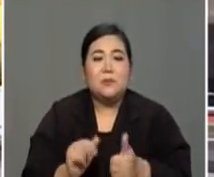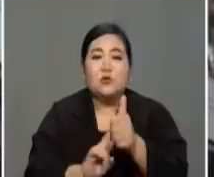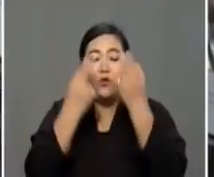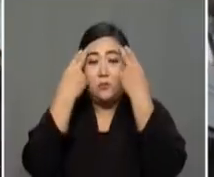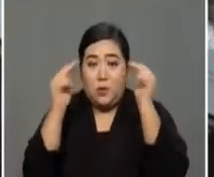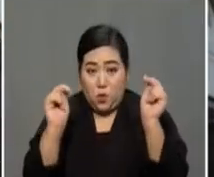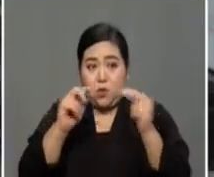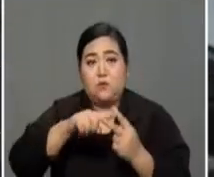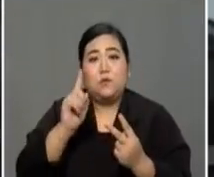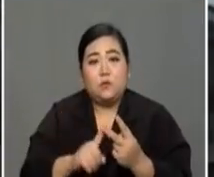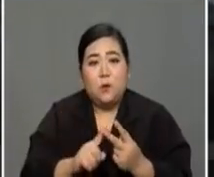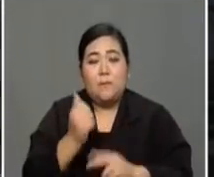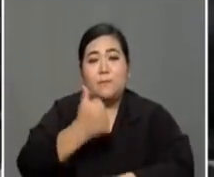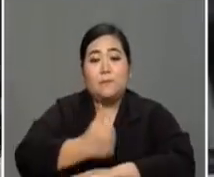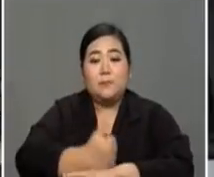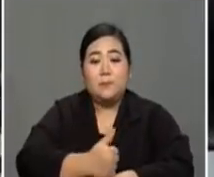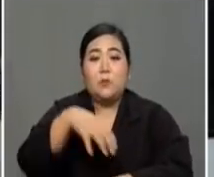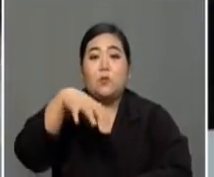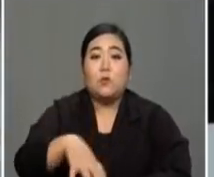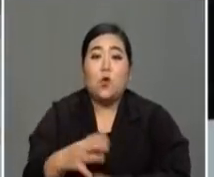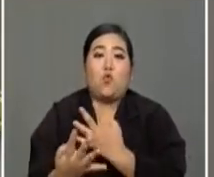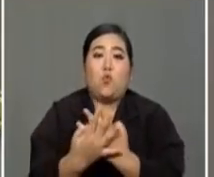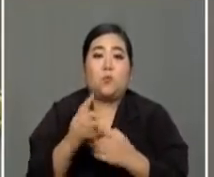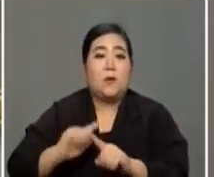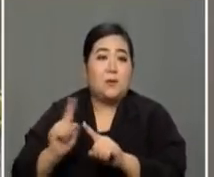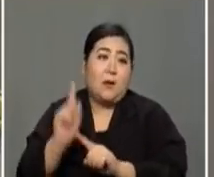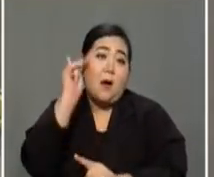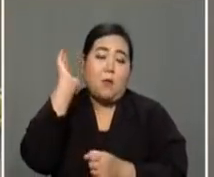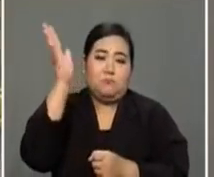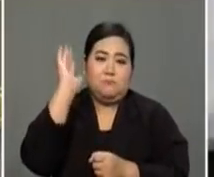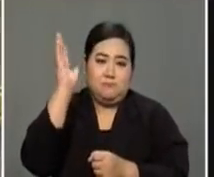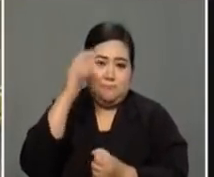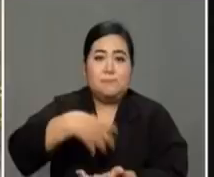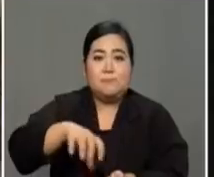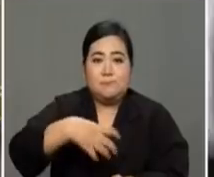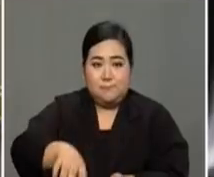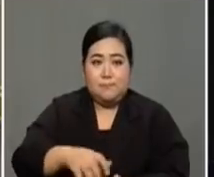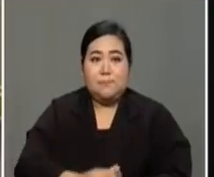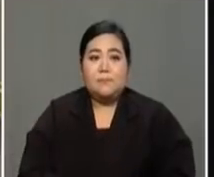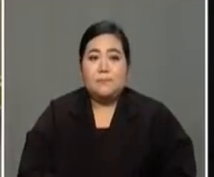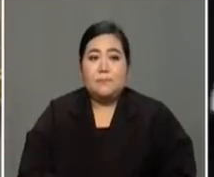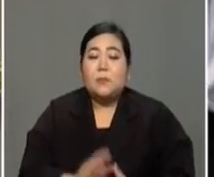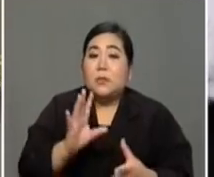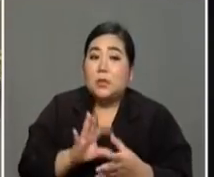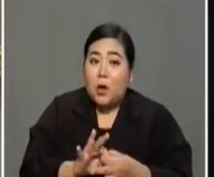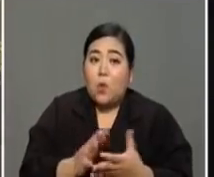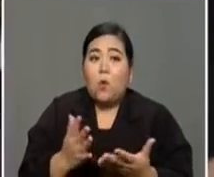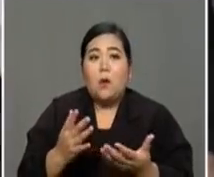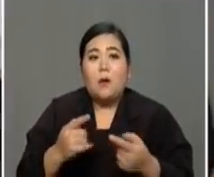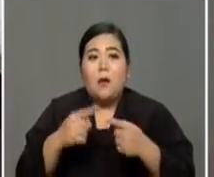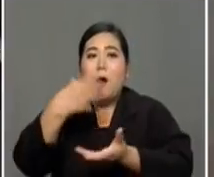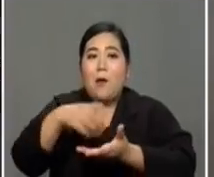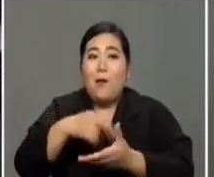แล้วก็ท่านอธิบดีกรมราชทัณฑ์นะครับได้มีการแถลงข่าวนะฮะความคืบหน้านะครับเรื่องราวก็อย่างที่ได้เล่า